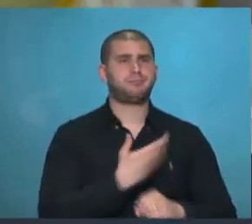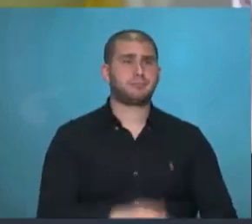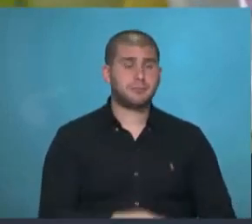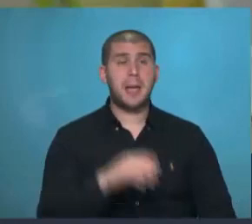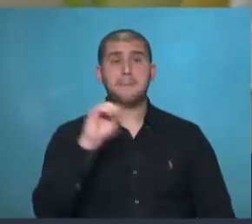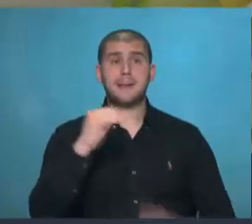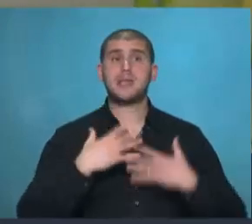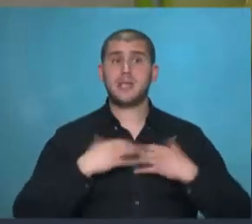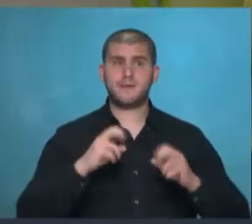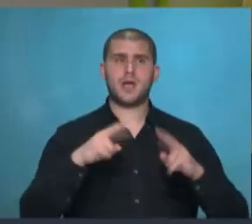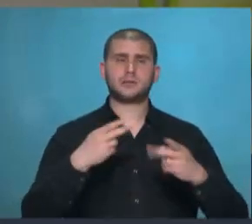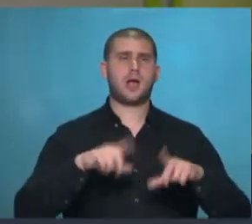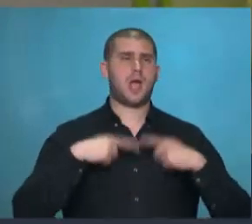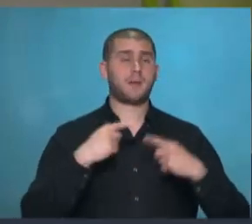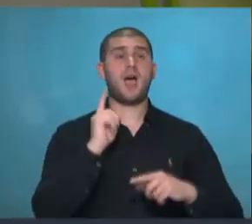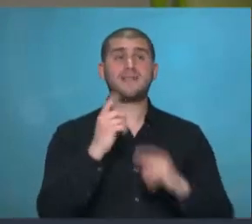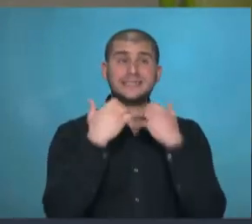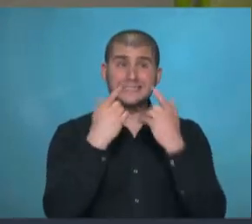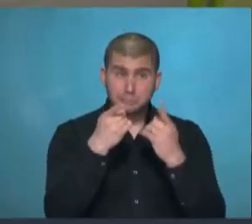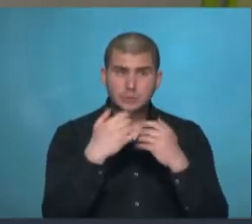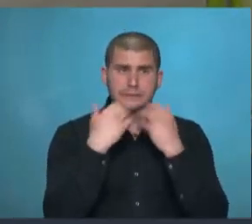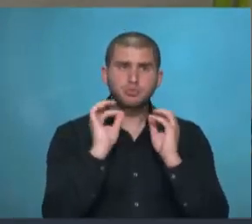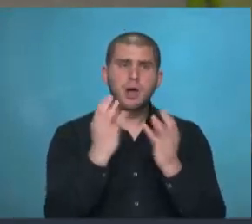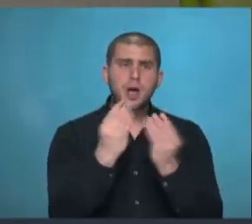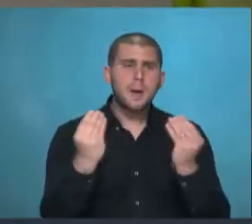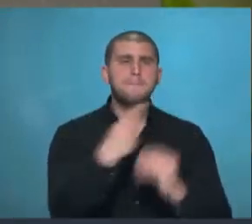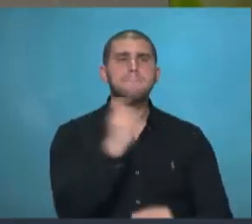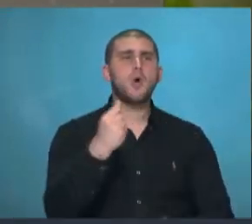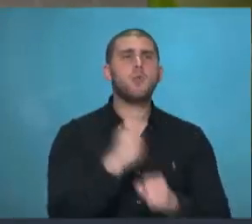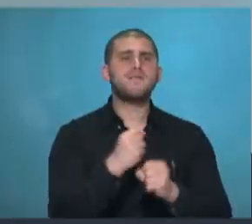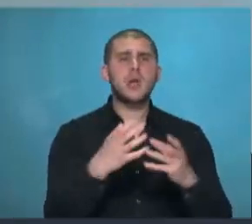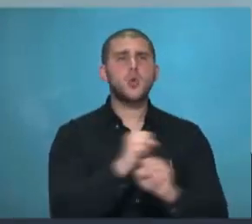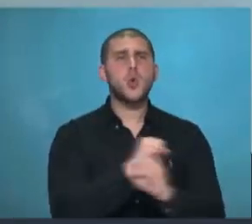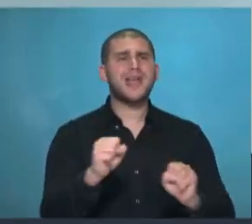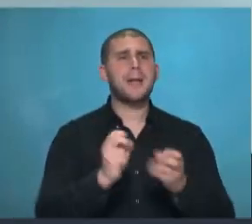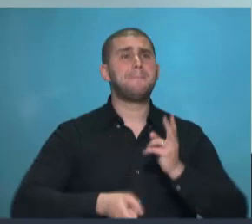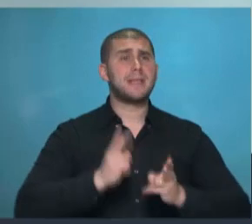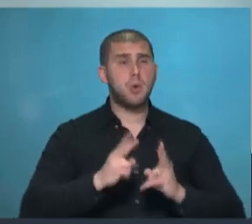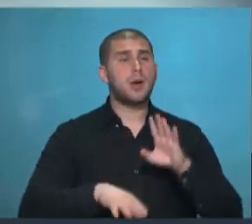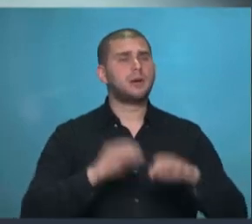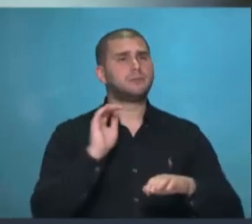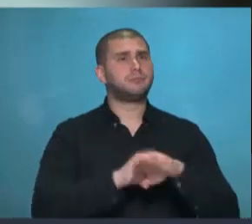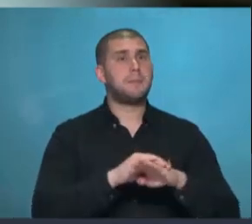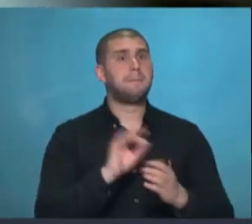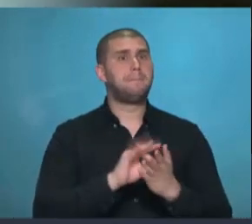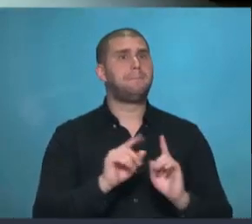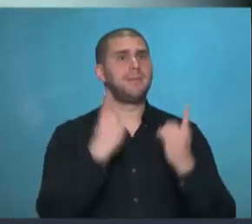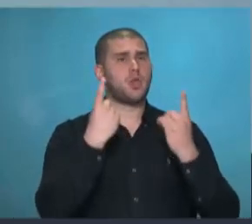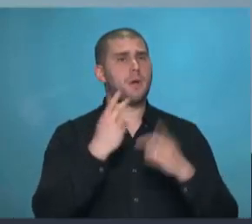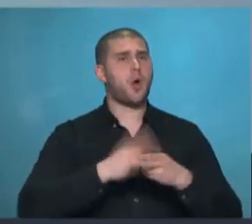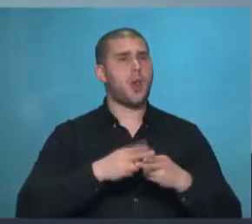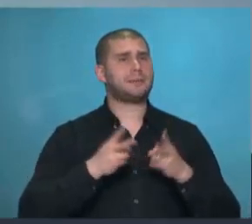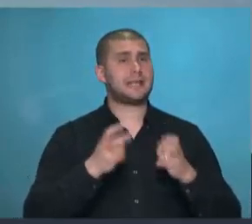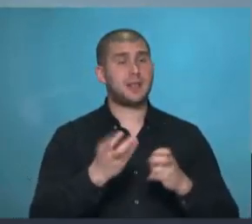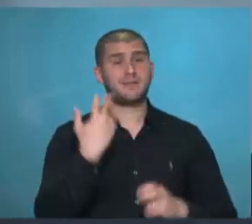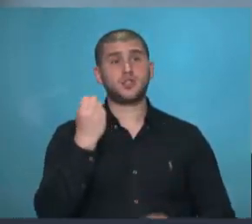עברי וחזר למסלול חייו. אבל הסיפור שלו הוא סיפורם של מאות מעובדי הקור הגרעיני בדימונה שגילו יום אחד כי חלו בסרטן. לפני